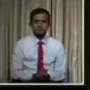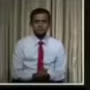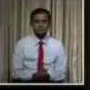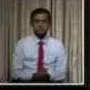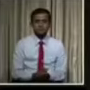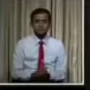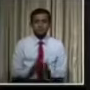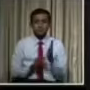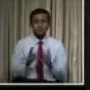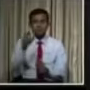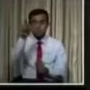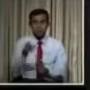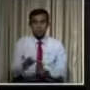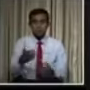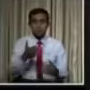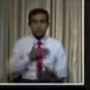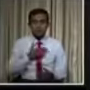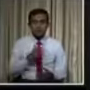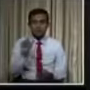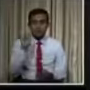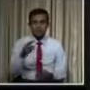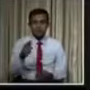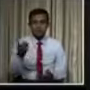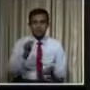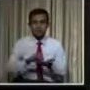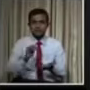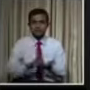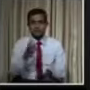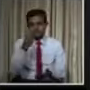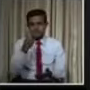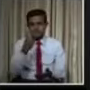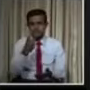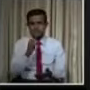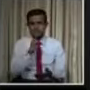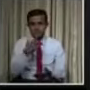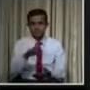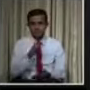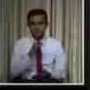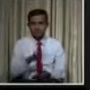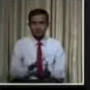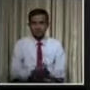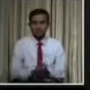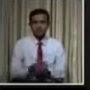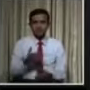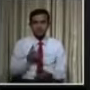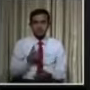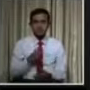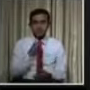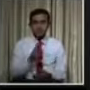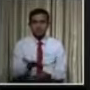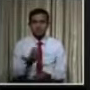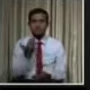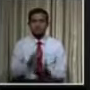මහජනාරක්ෂක ඇමති හැටියට එතුමා මගේ නම දෙපාරක්ම සඳහන් කළා ඒ නිසා මම මේ දෙක කියන්න ඕනේ